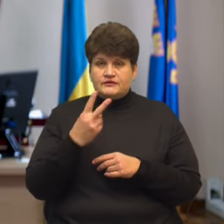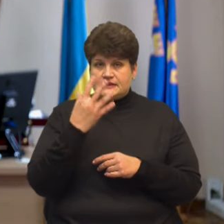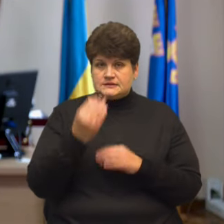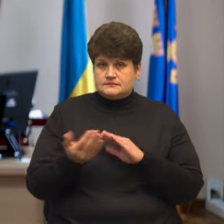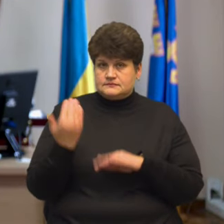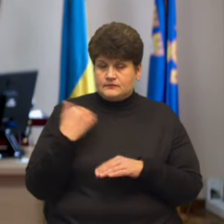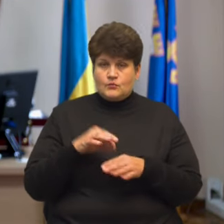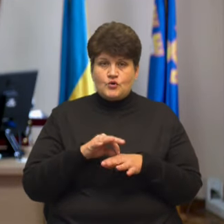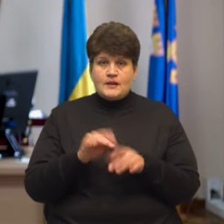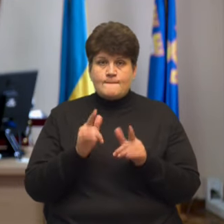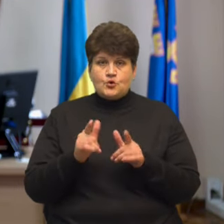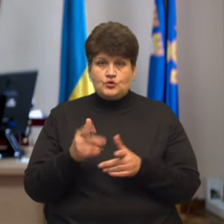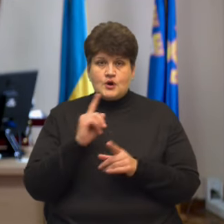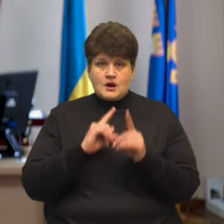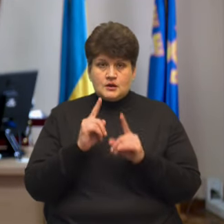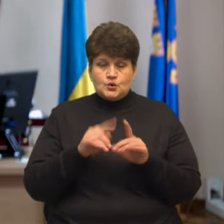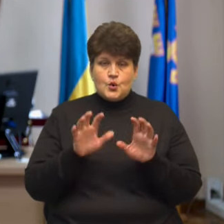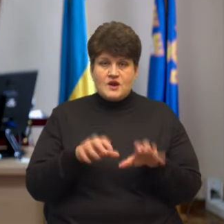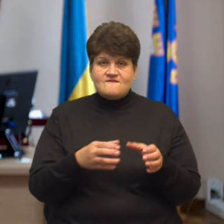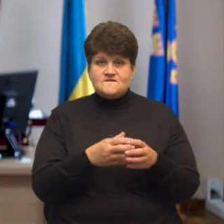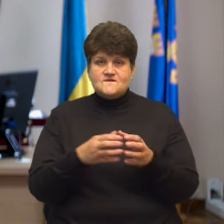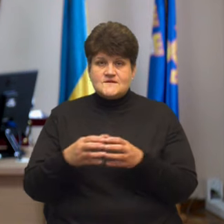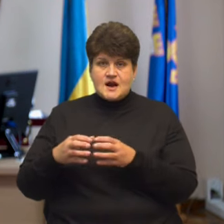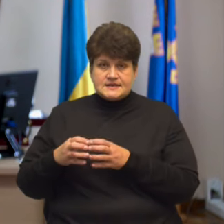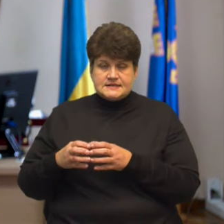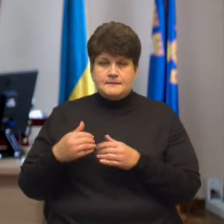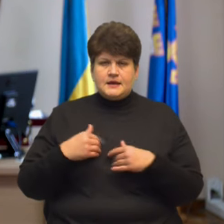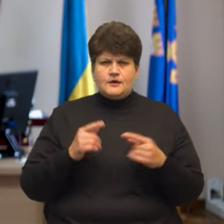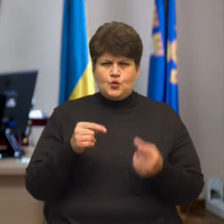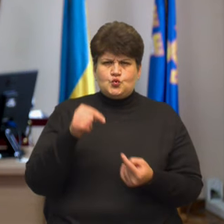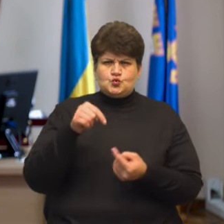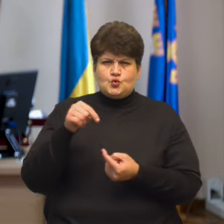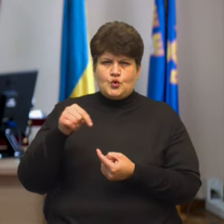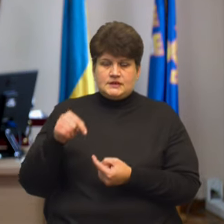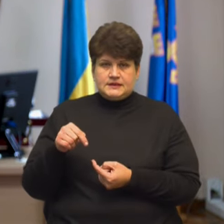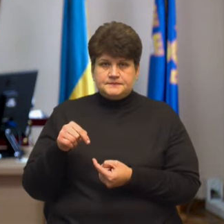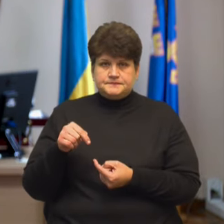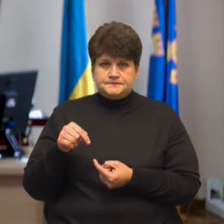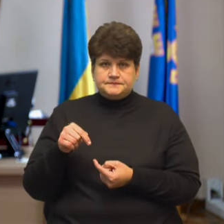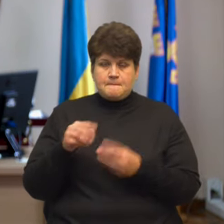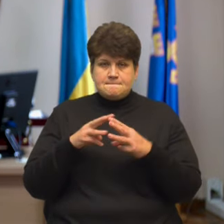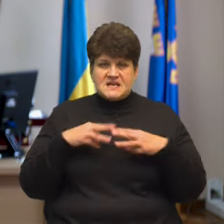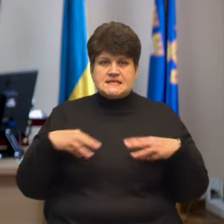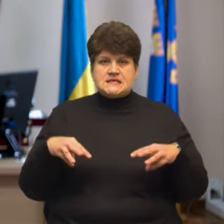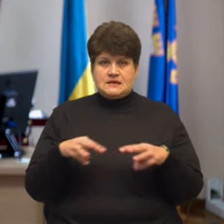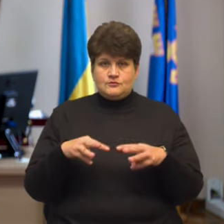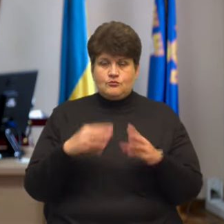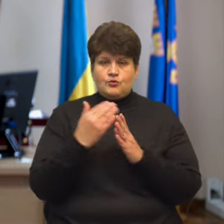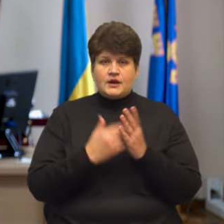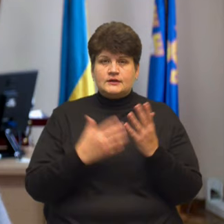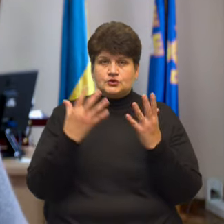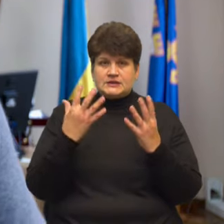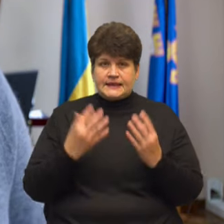погоджувальну Раду голів фракцій ми узгодили президію порядок денний на